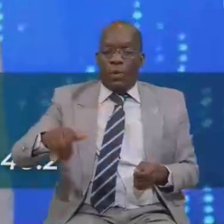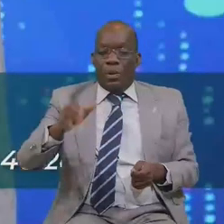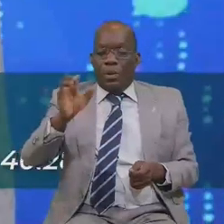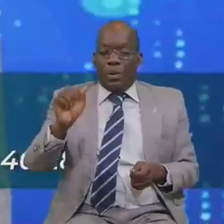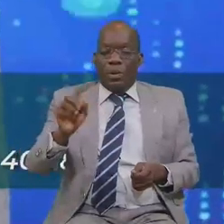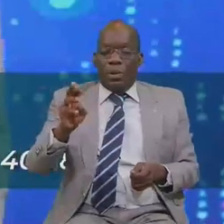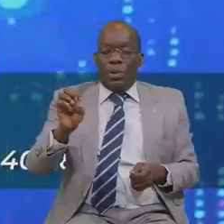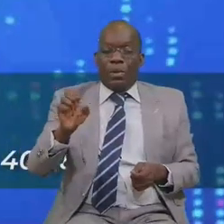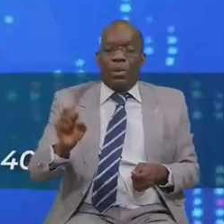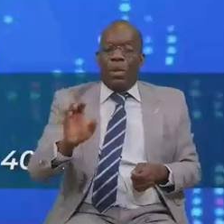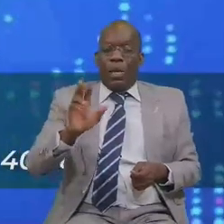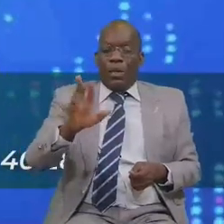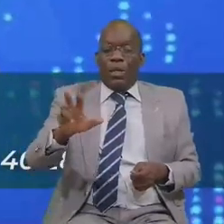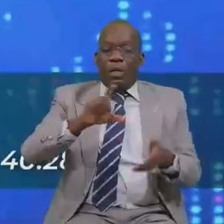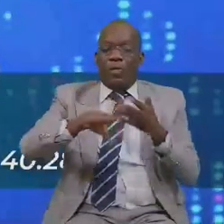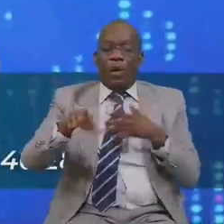Jacques 3, 5.